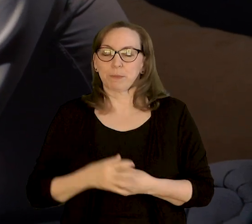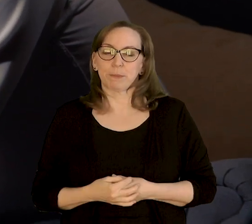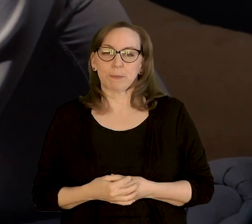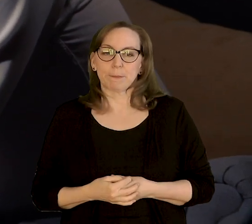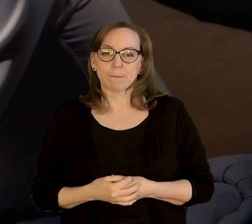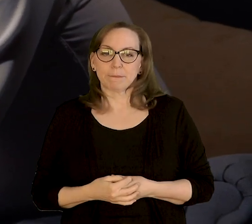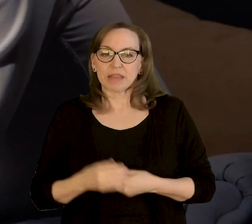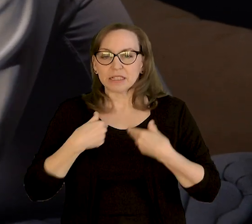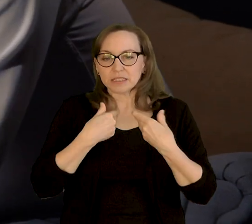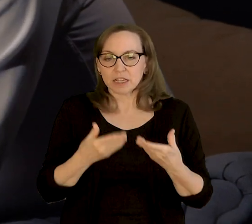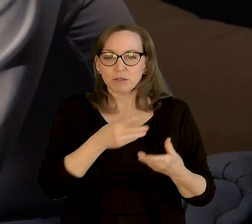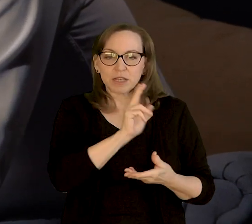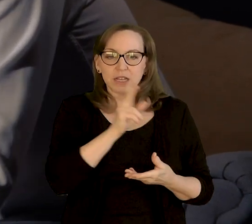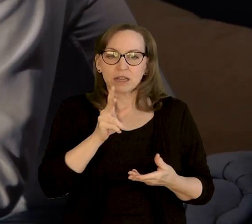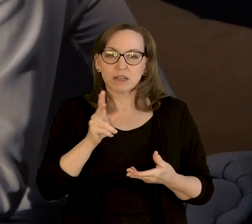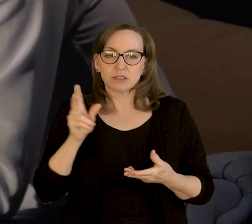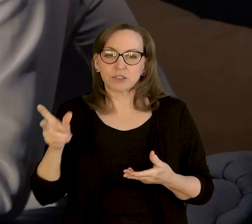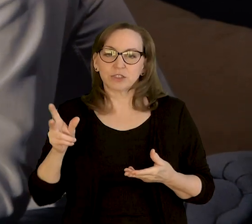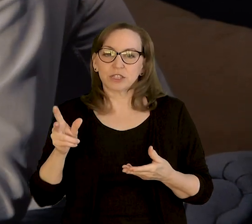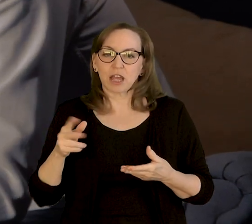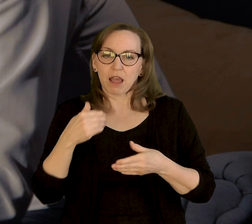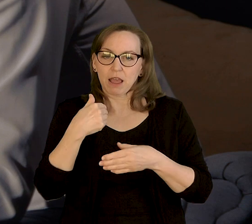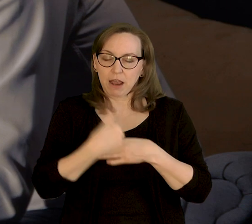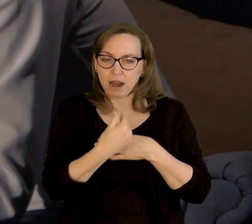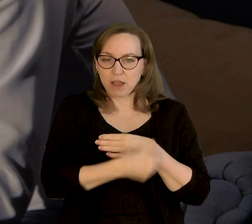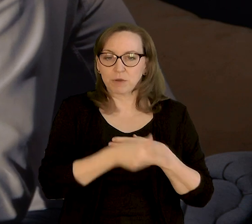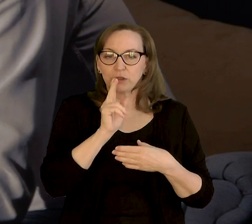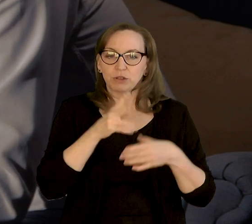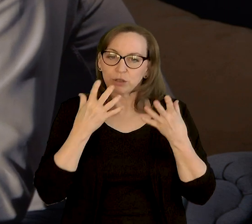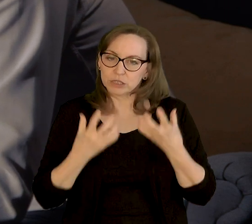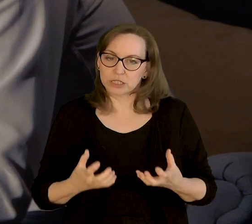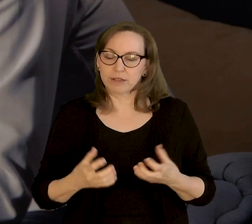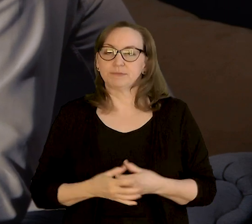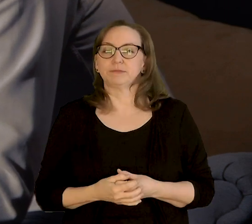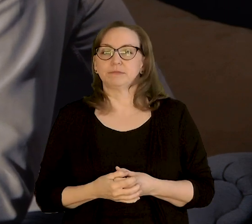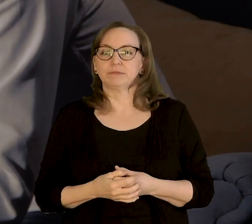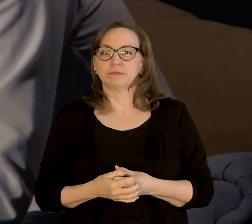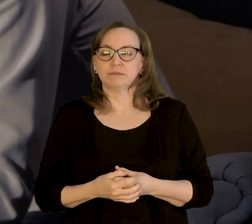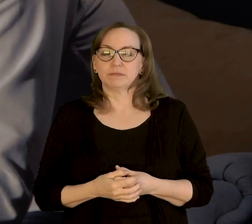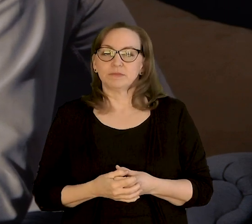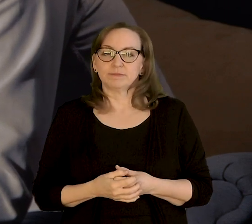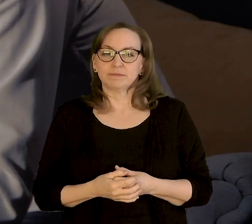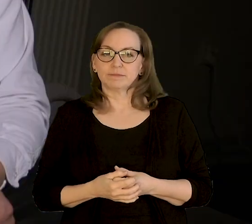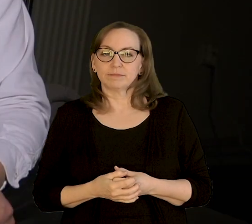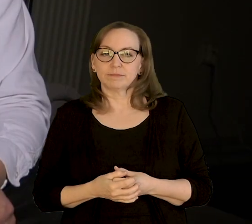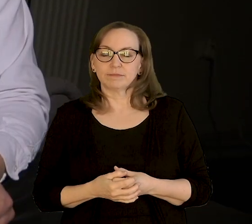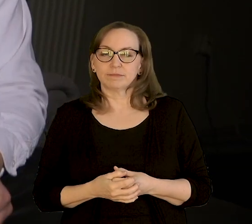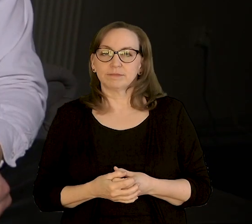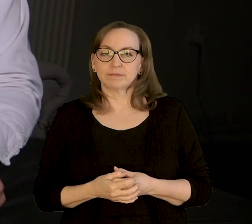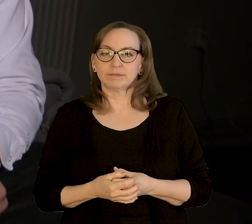Dajmy kawałek chleba każdemu w rodzinie, kto pragnie go przyjąć.